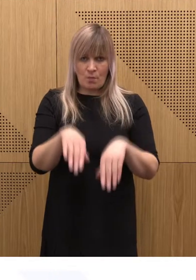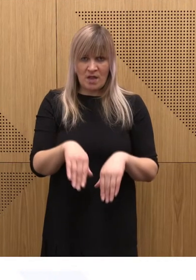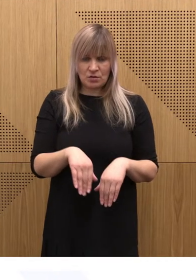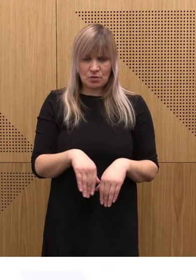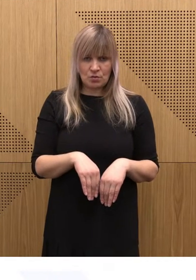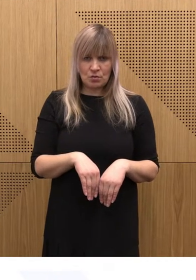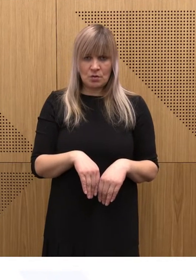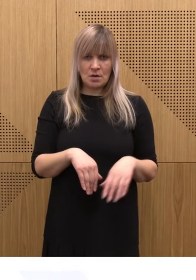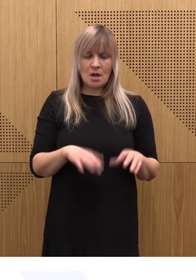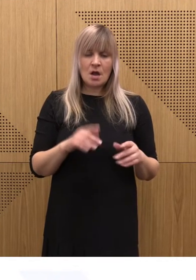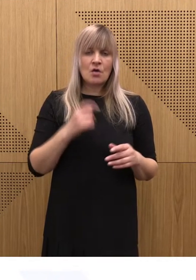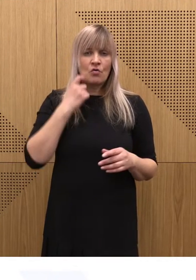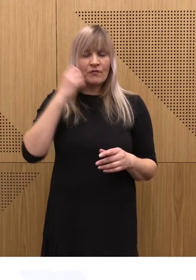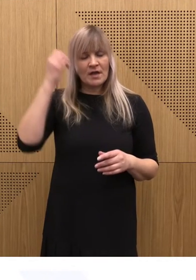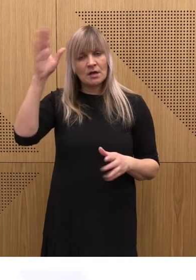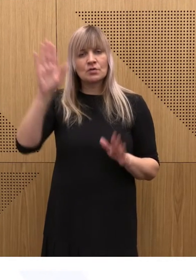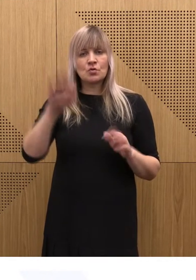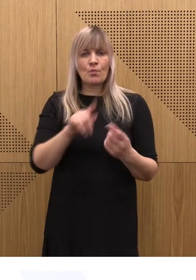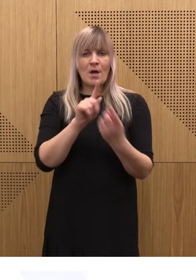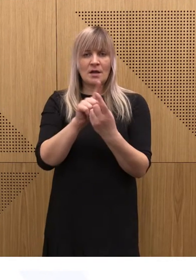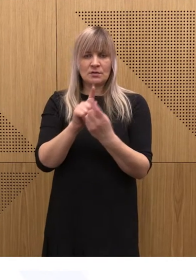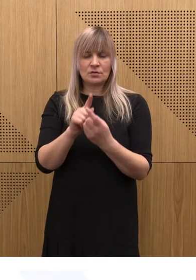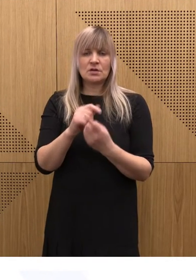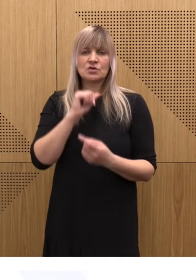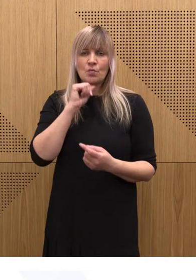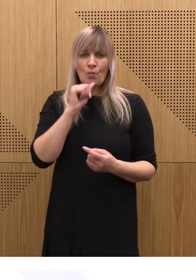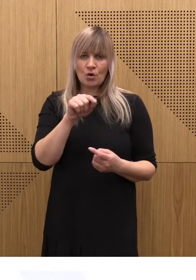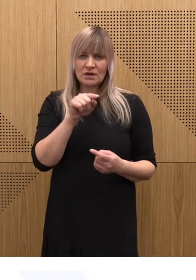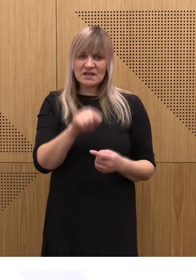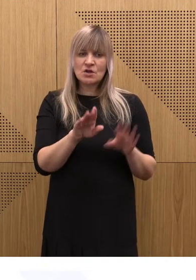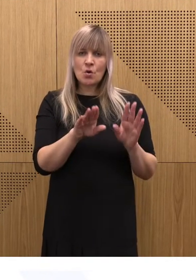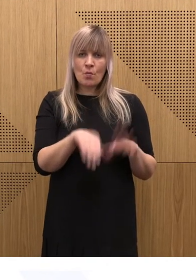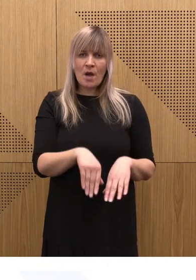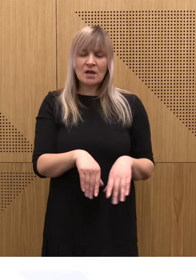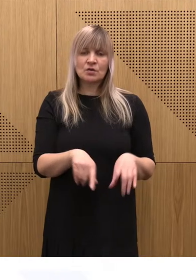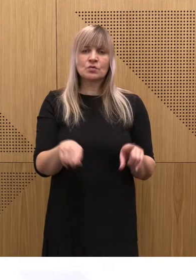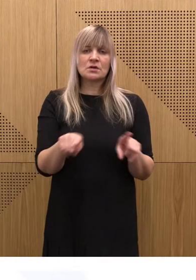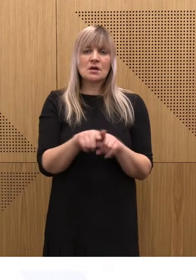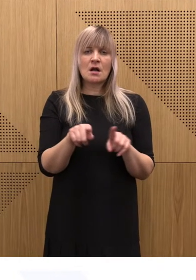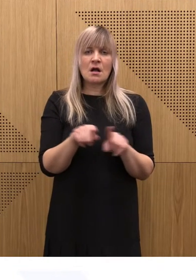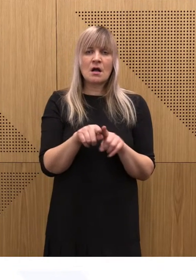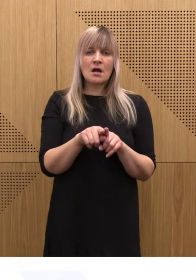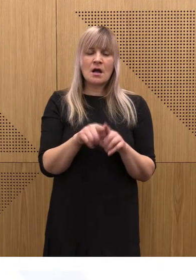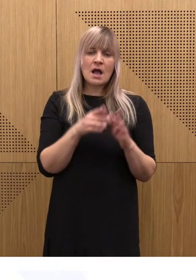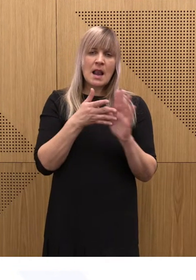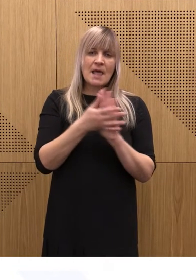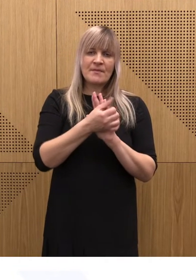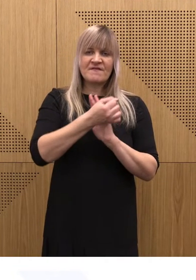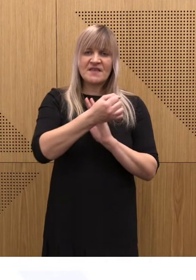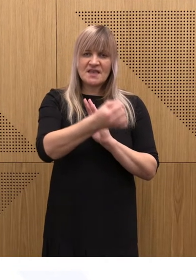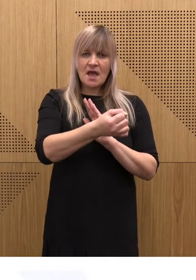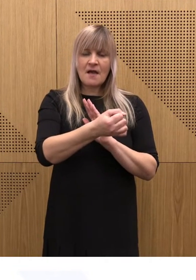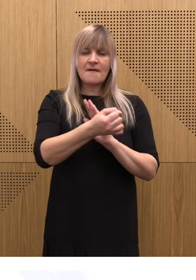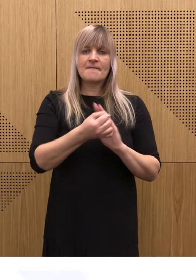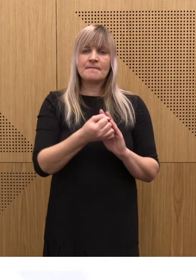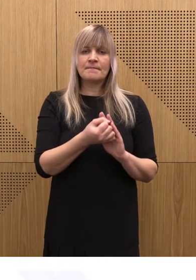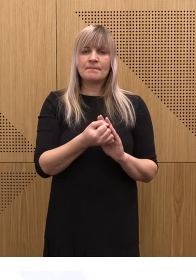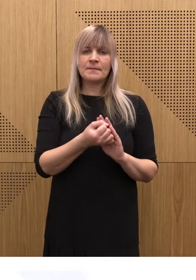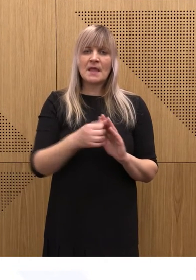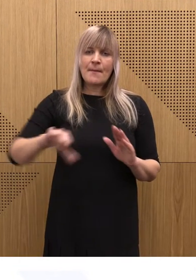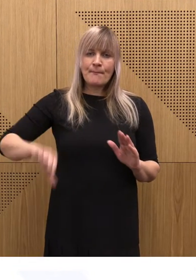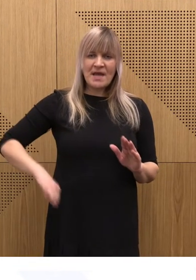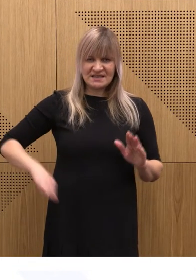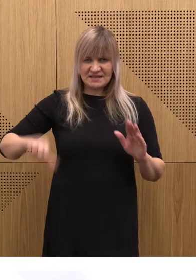lubatud. Huviharidus on lubatud. Spordi puhul on lubatud ka läbi viia siis